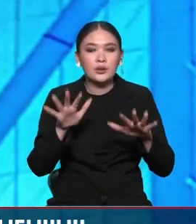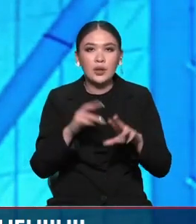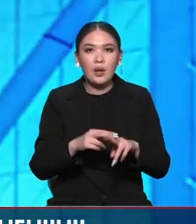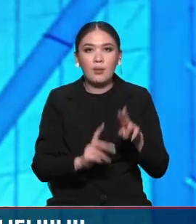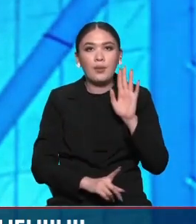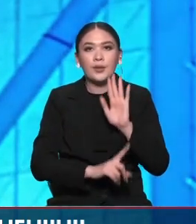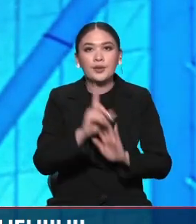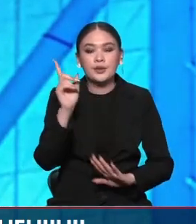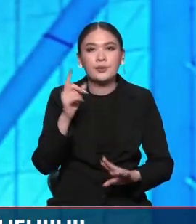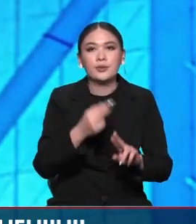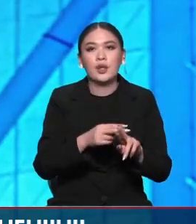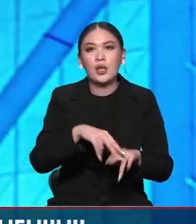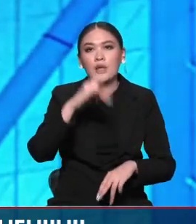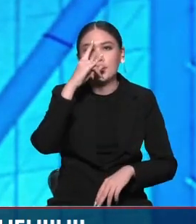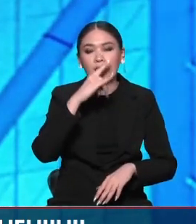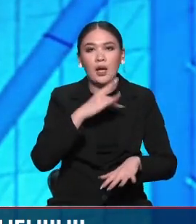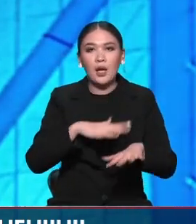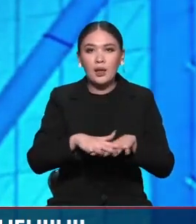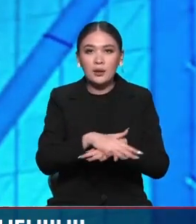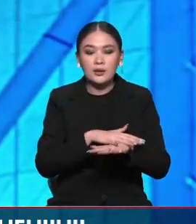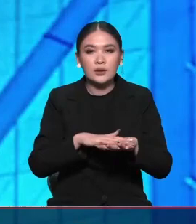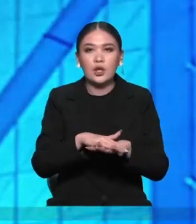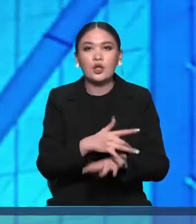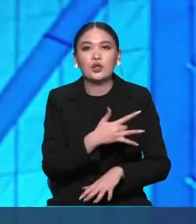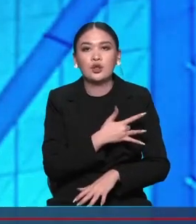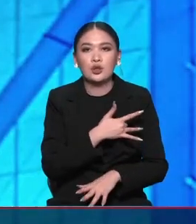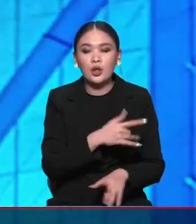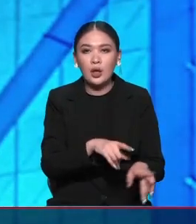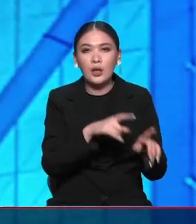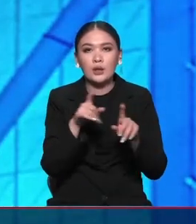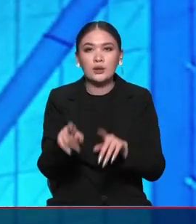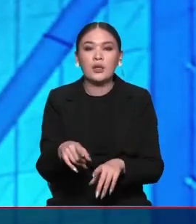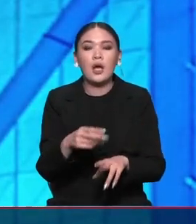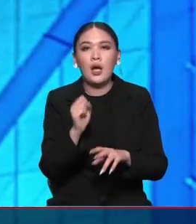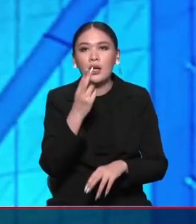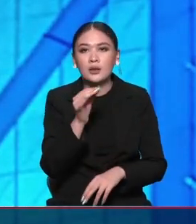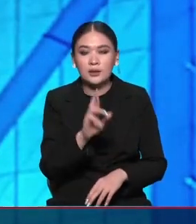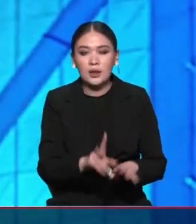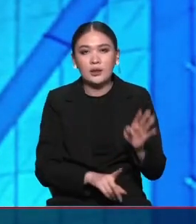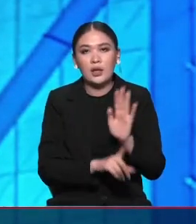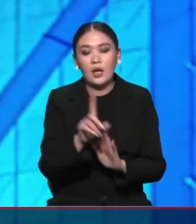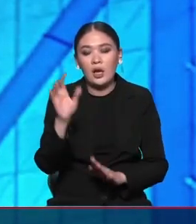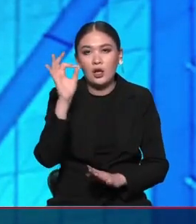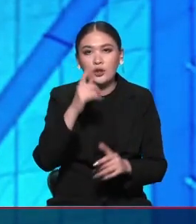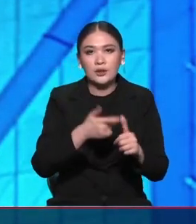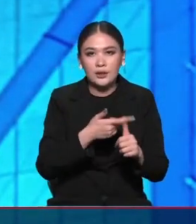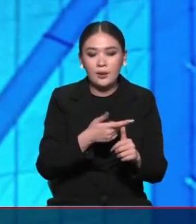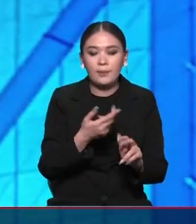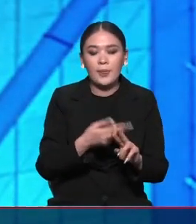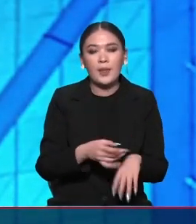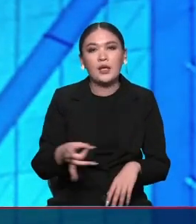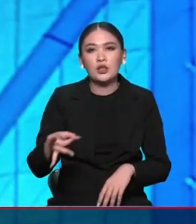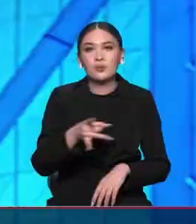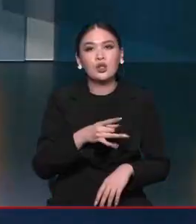бастап, мынау Қазақстан халқы ассамблеясының жүректен жүрекке акциясы басталды. Бүкіл біздің өңірлер бойынша республикалық